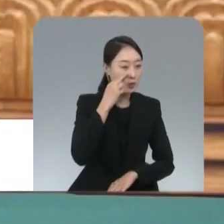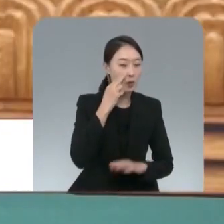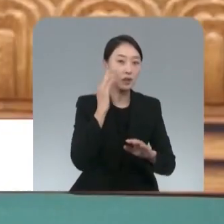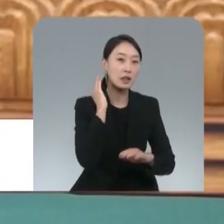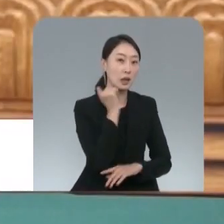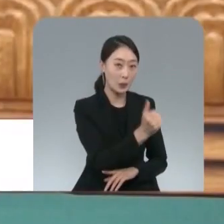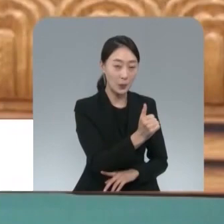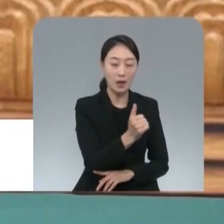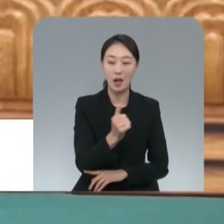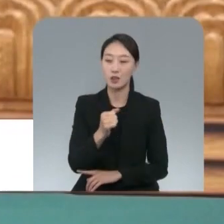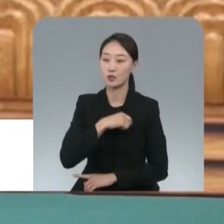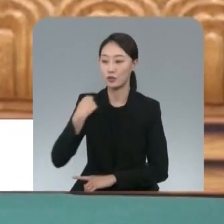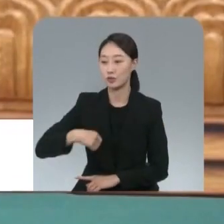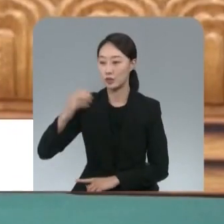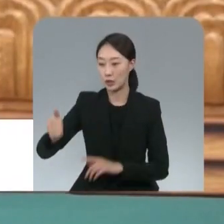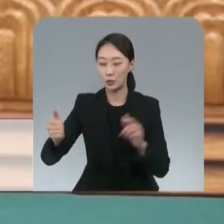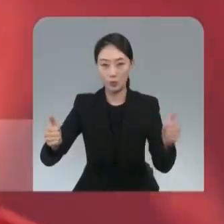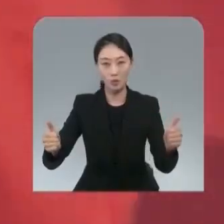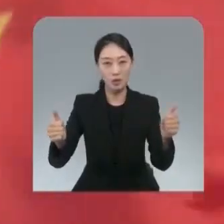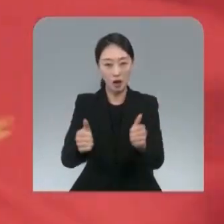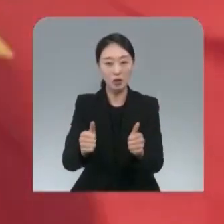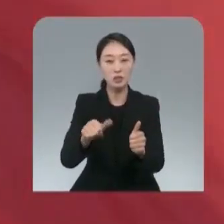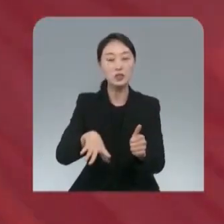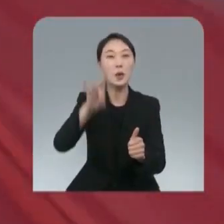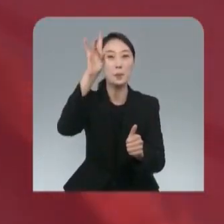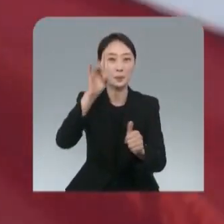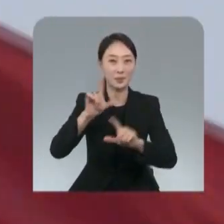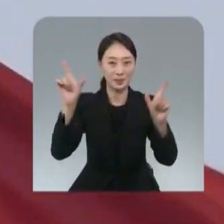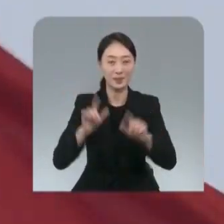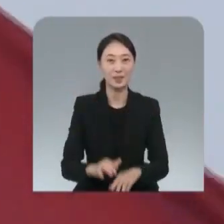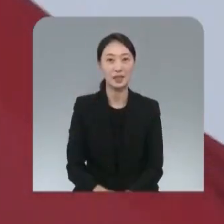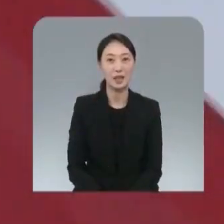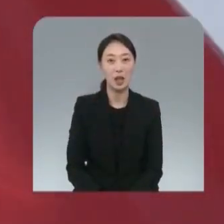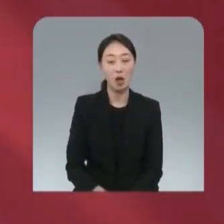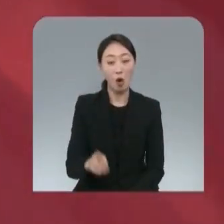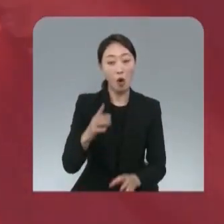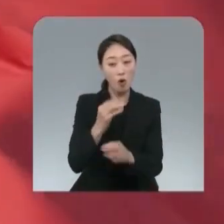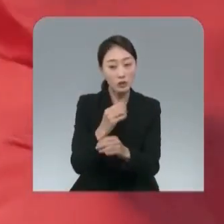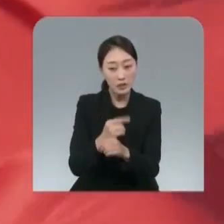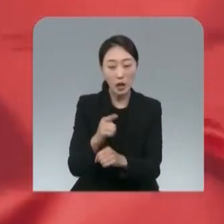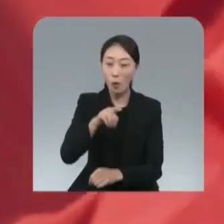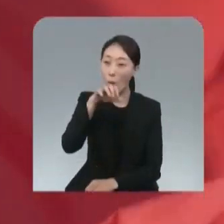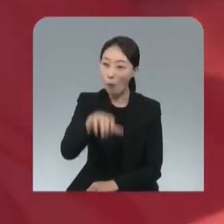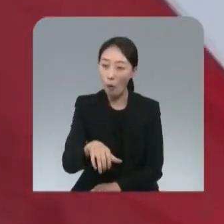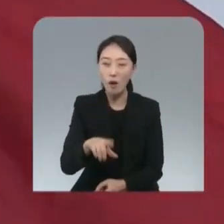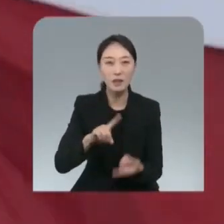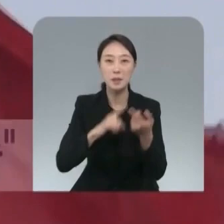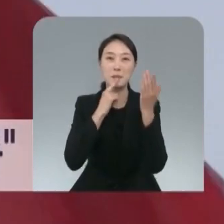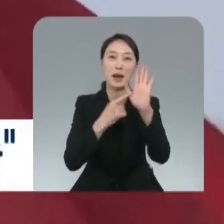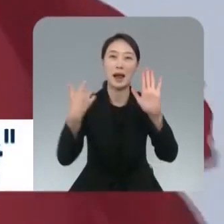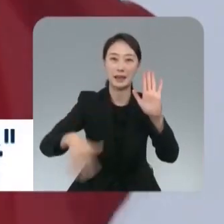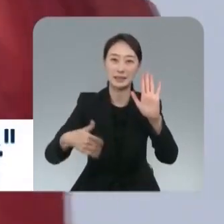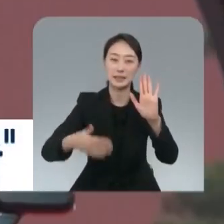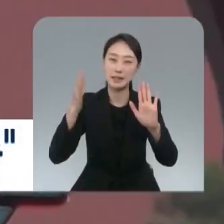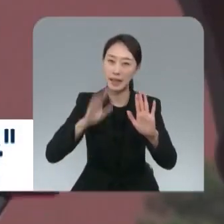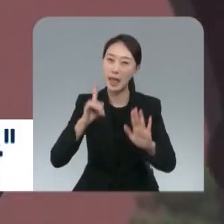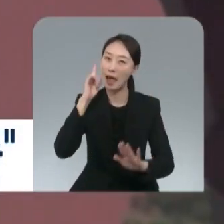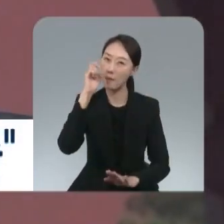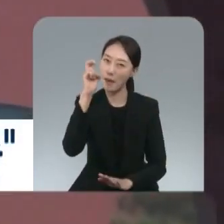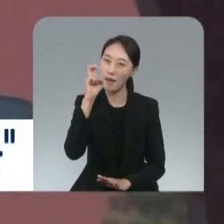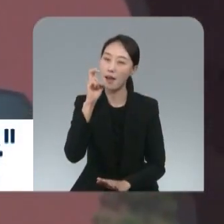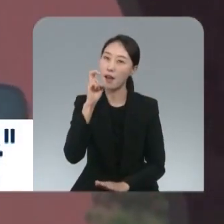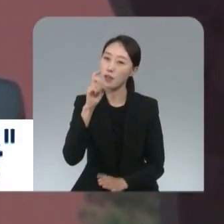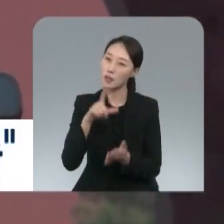첫 대면 정상회담이 됩니다 백악관은 회담 시기나 장소 를 언급하지 않았지만 미국 월스트리트저널은 오는